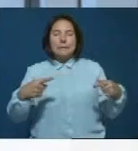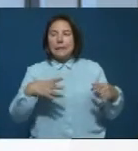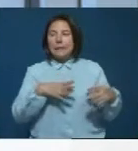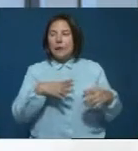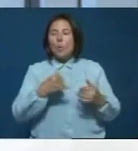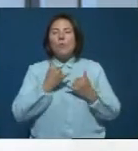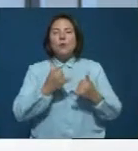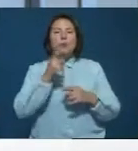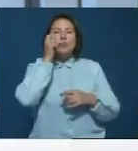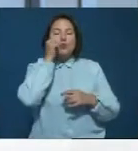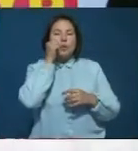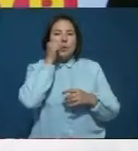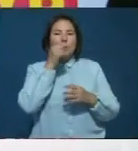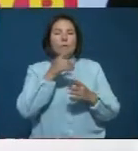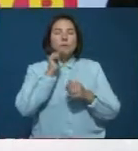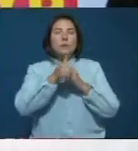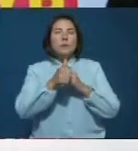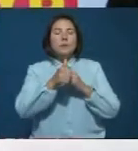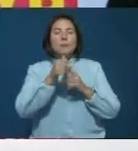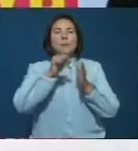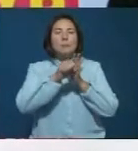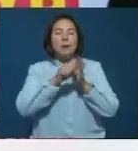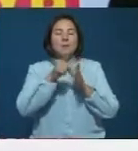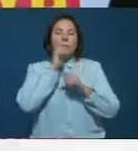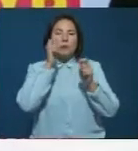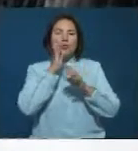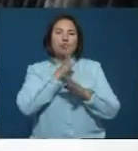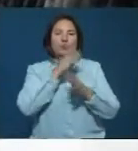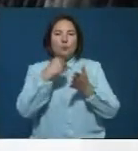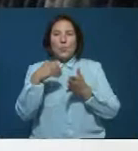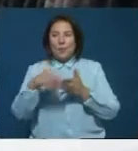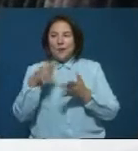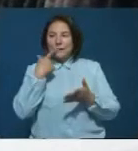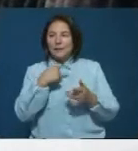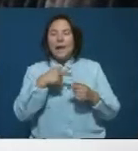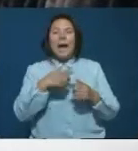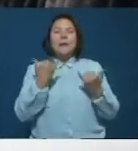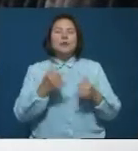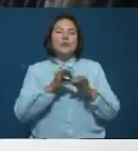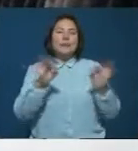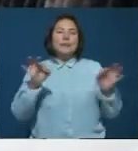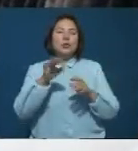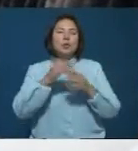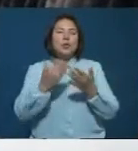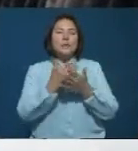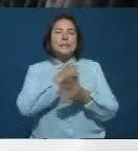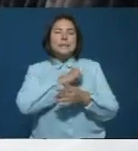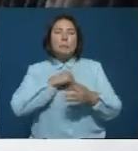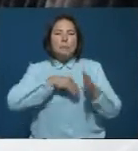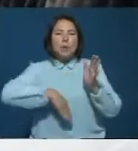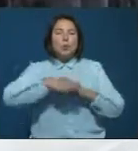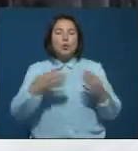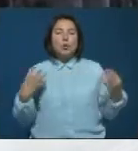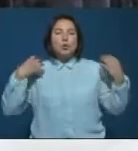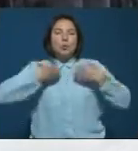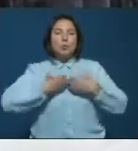Уважаемые мужчины, впереди зима. Мы приглашаем вас за подарком вашим женщинам. А теперь отличная новость. Теперь самые лучшие